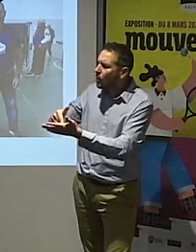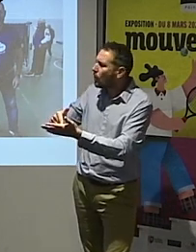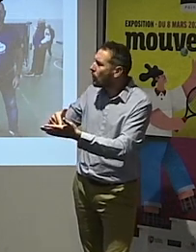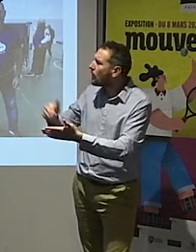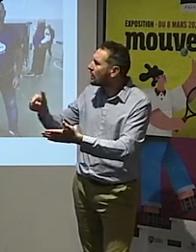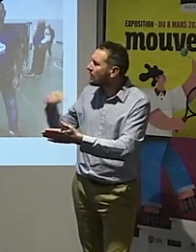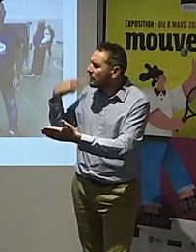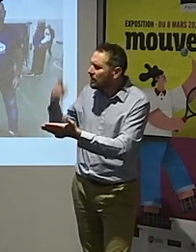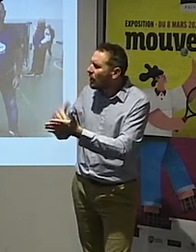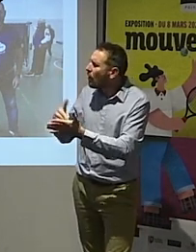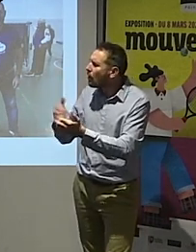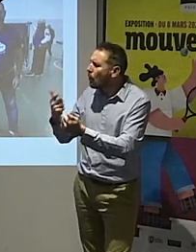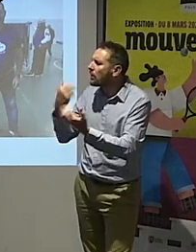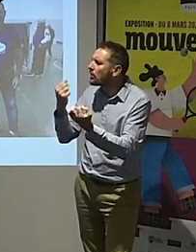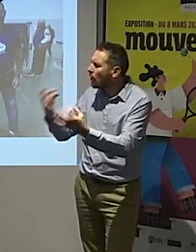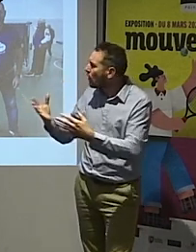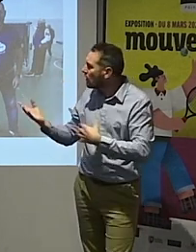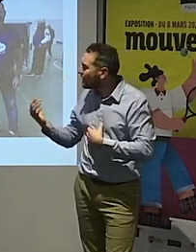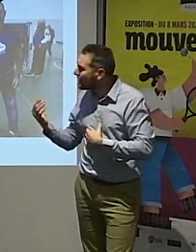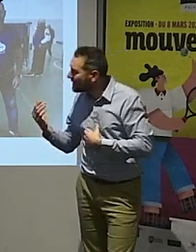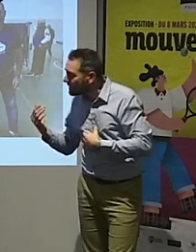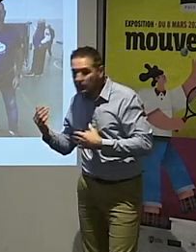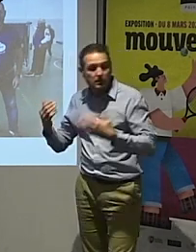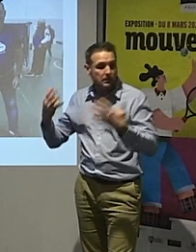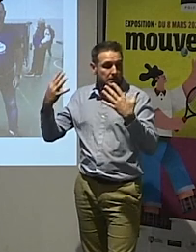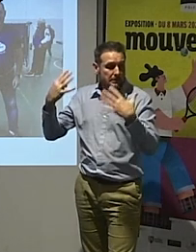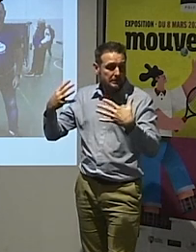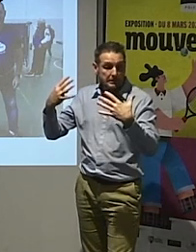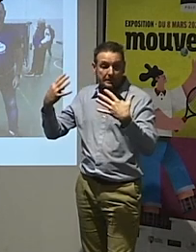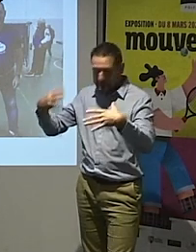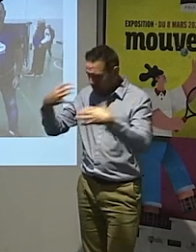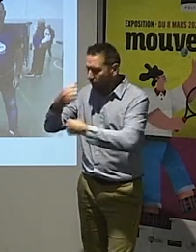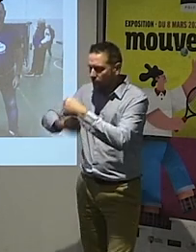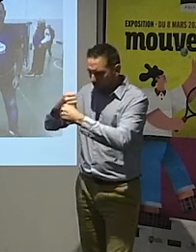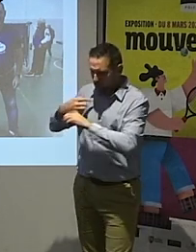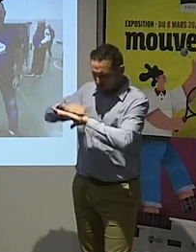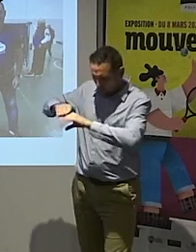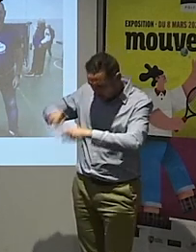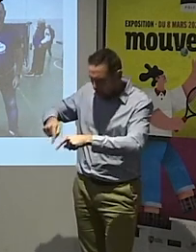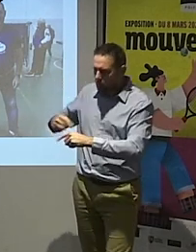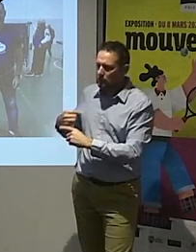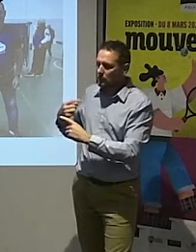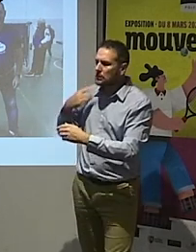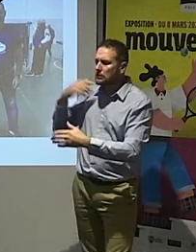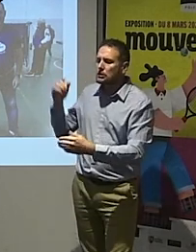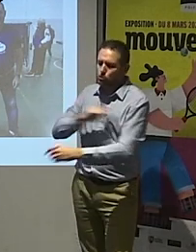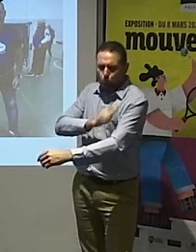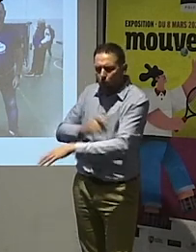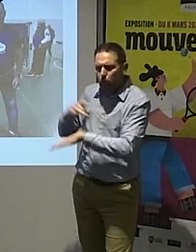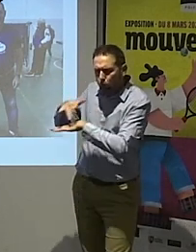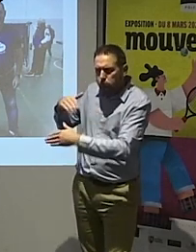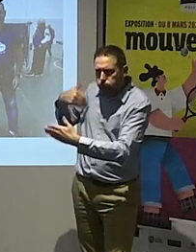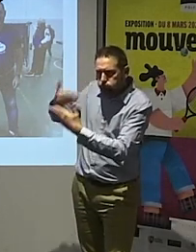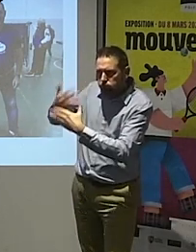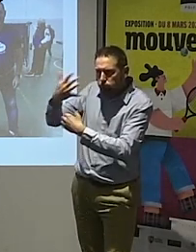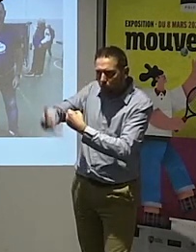je m'appelle Jean-François. Ça fait 19 ans que je suis au logis de la cour et je pratique le ping-pong depuis 5-6 ans. Et tout